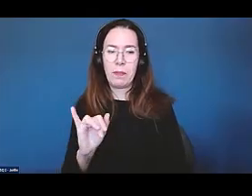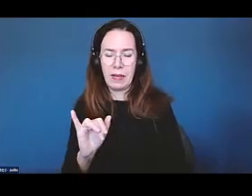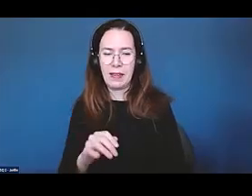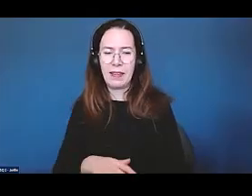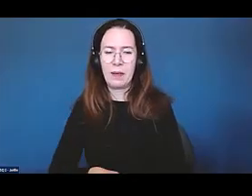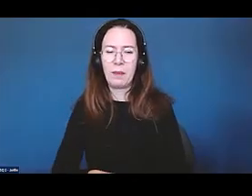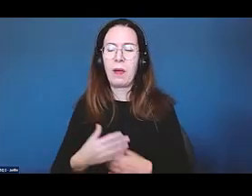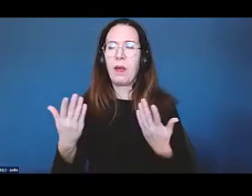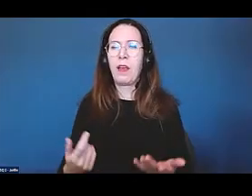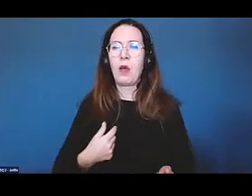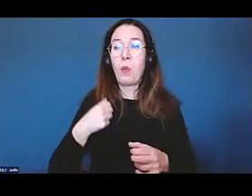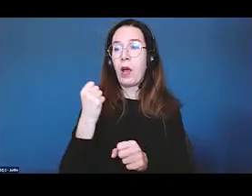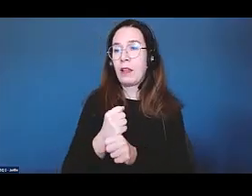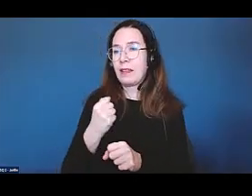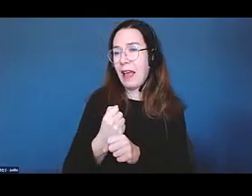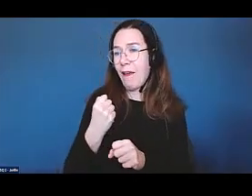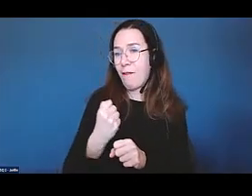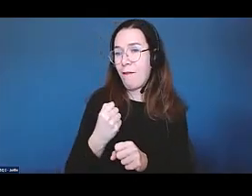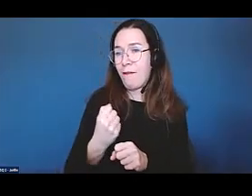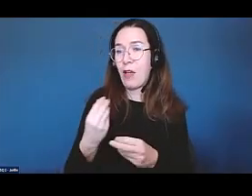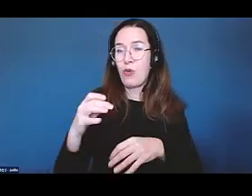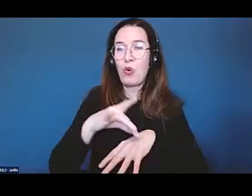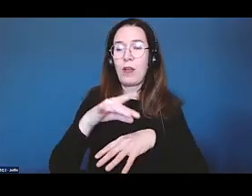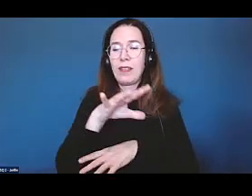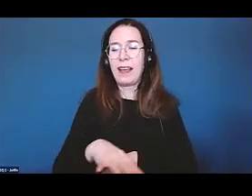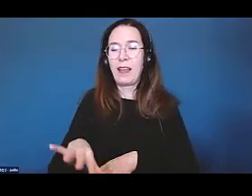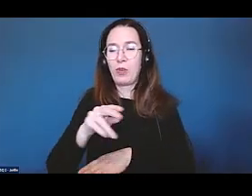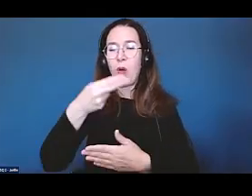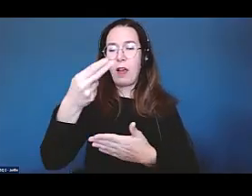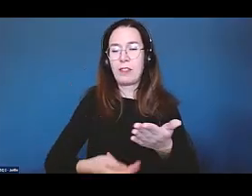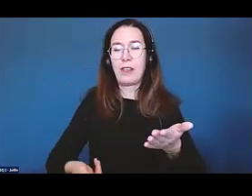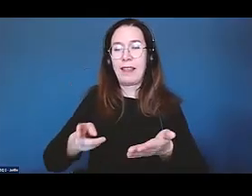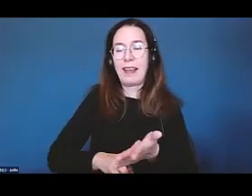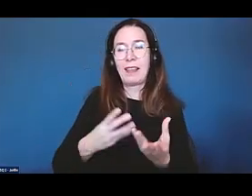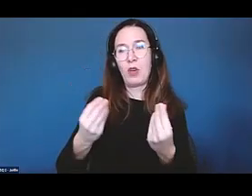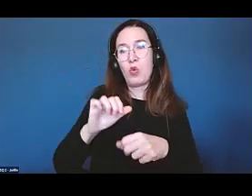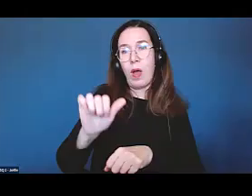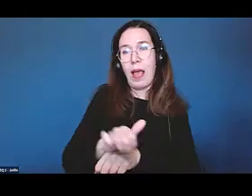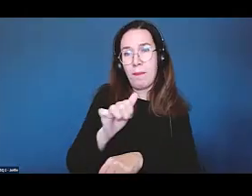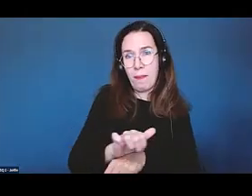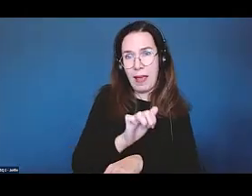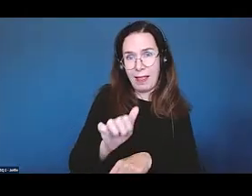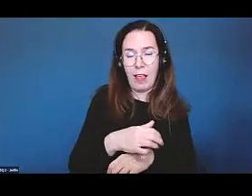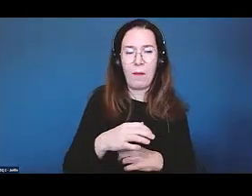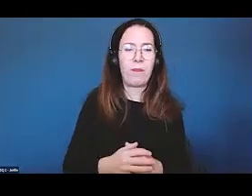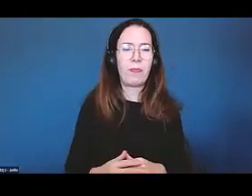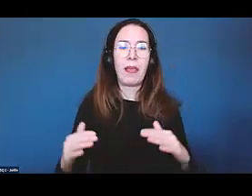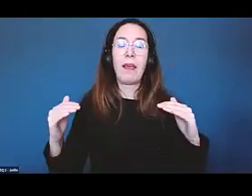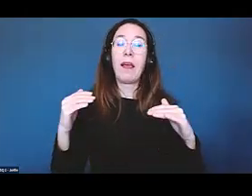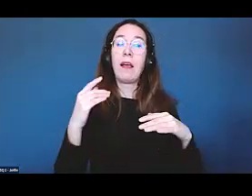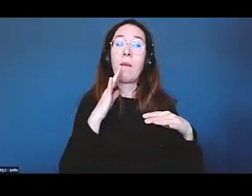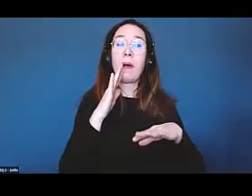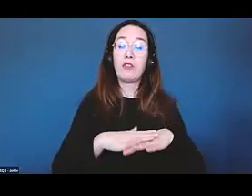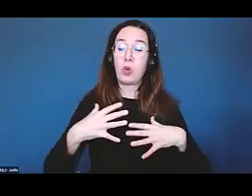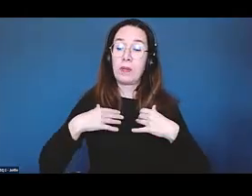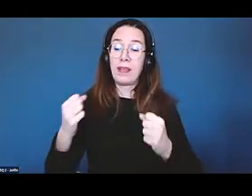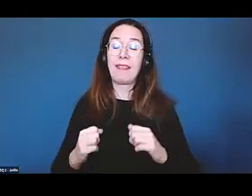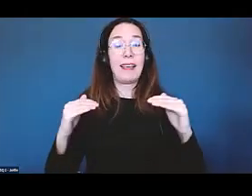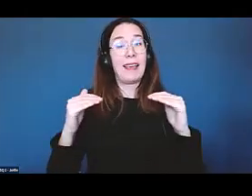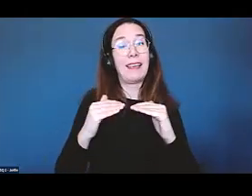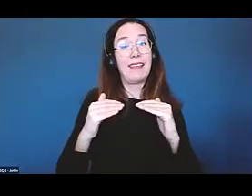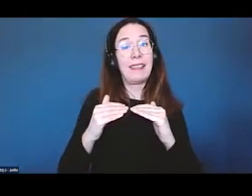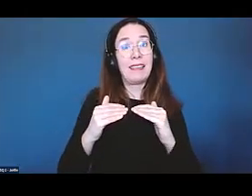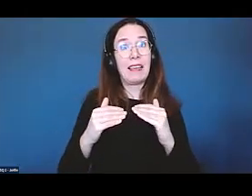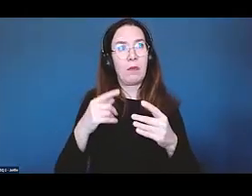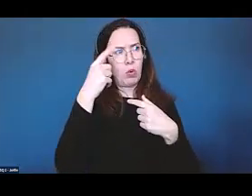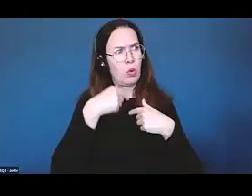Spady et nous travaillons dans les territoires de traité d'Alberta. Donc l'équité en matière de santé,